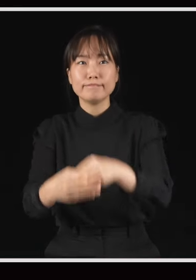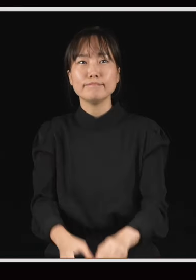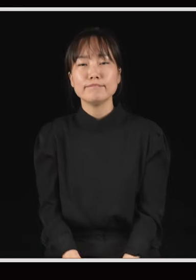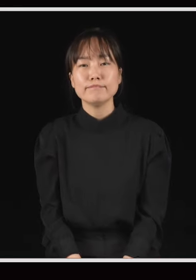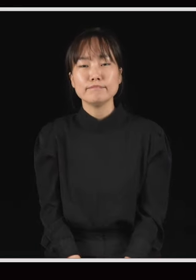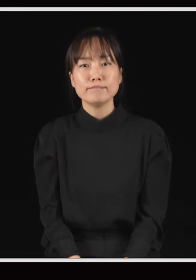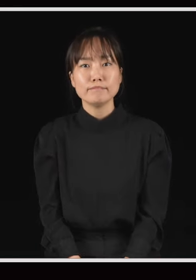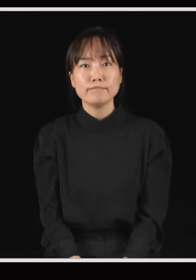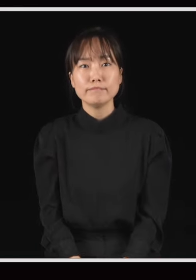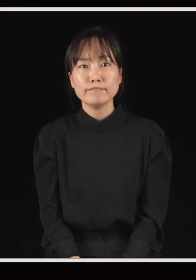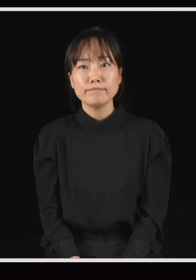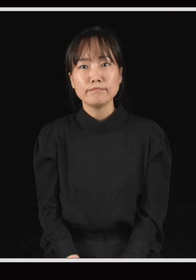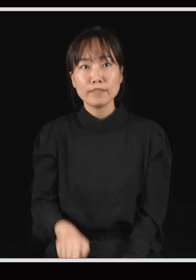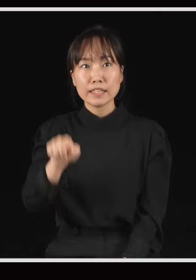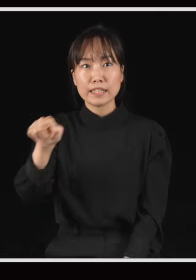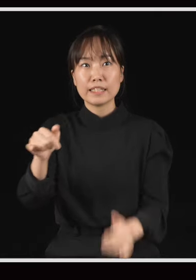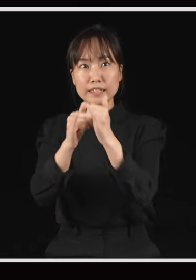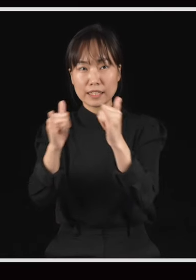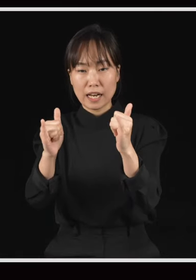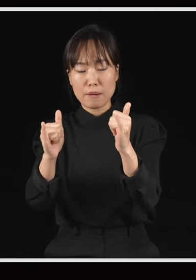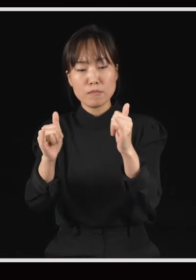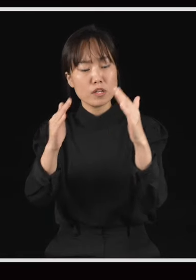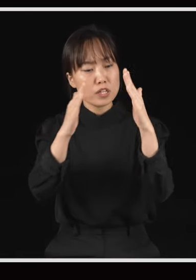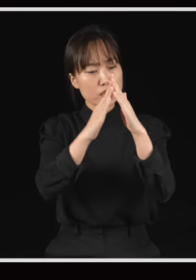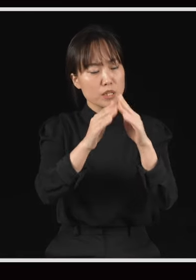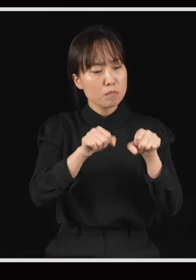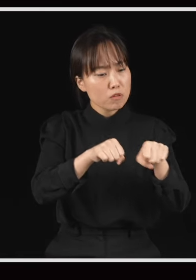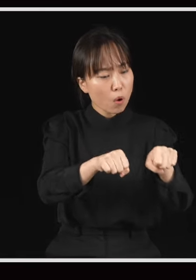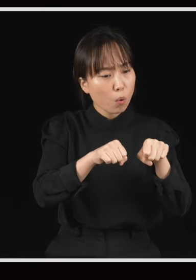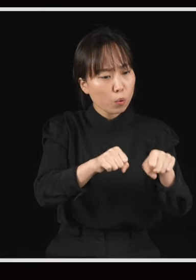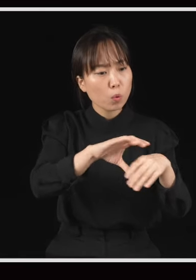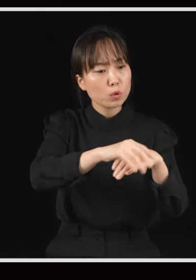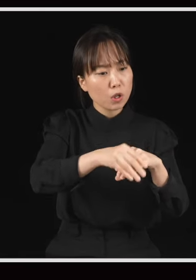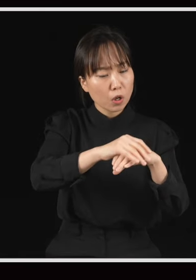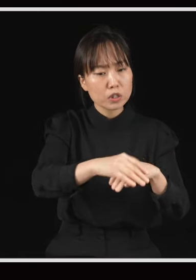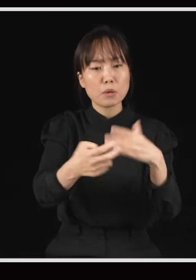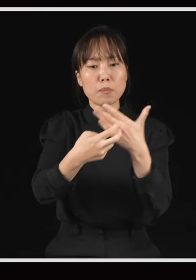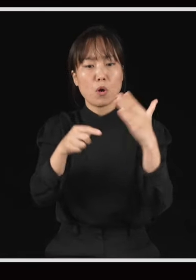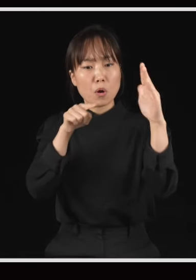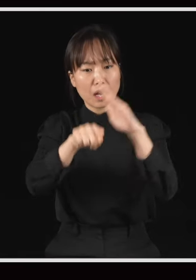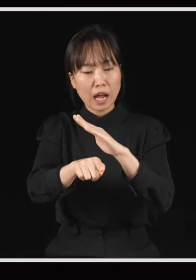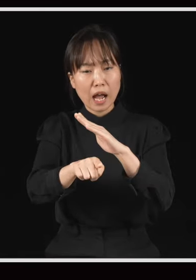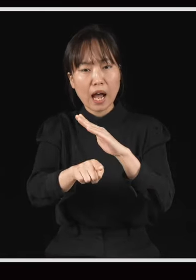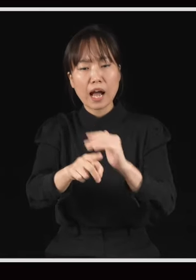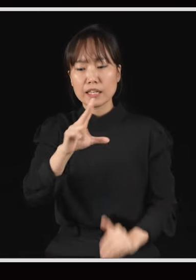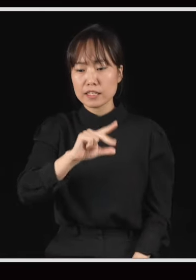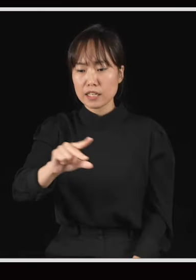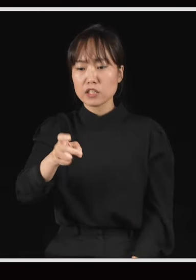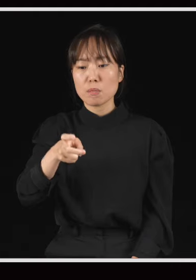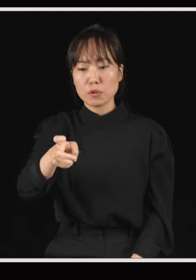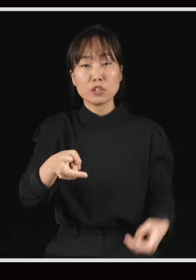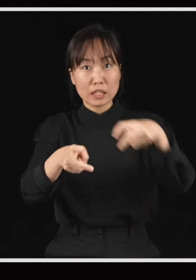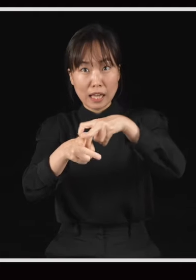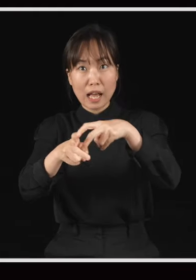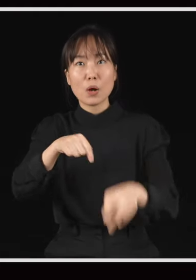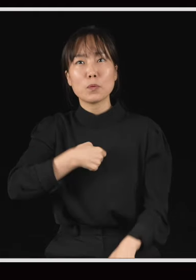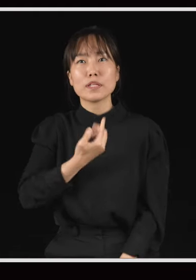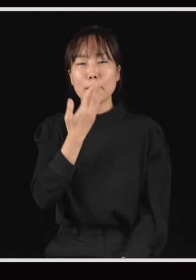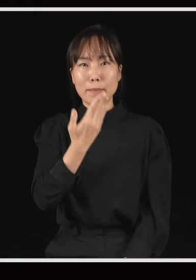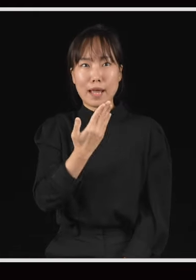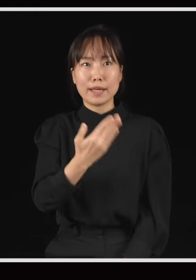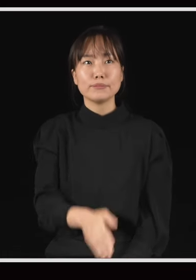허약 정도에 들어가십니다. 그런데 이 정도에 되셔도 집안일을 하시거나 병원에 가시거나 대중교통을 이용하시는 데에는 지장이 없습니다.